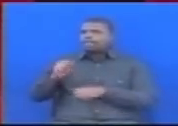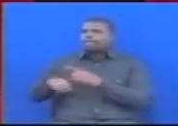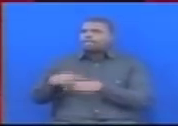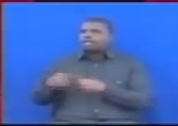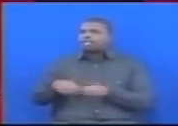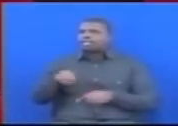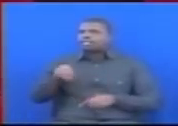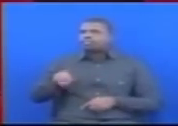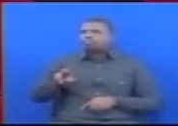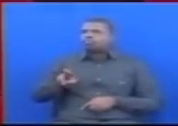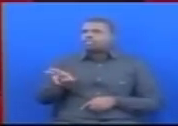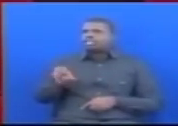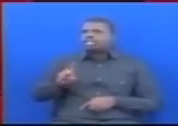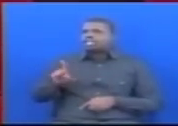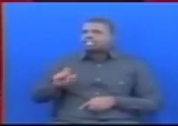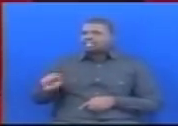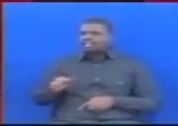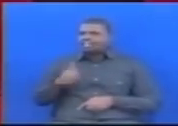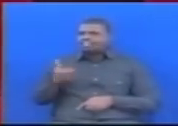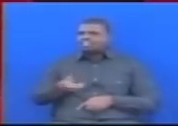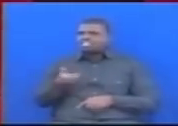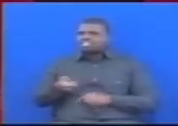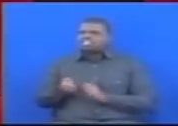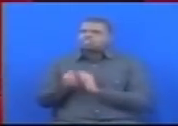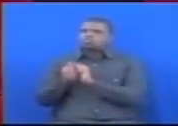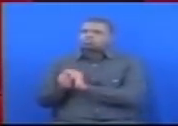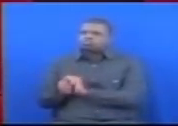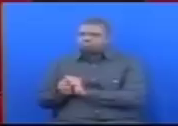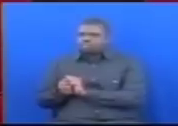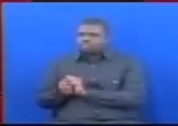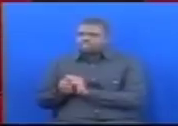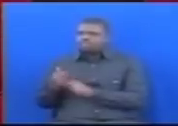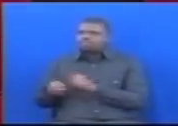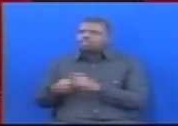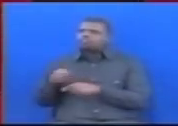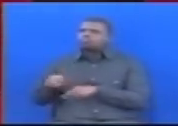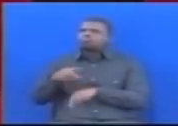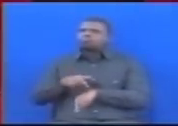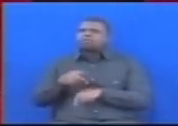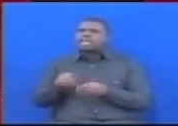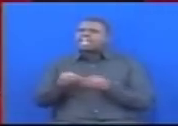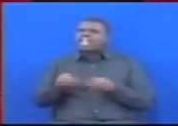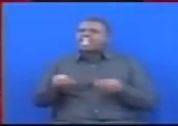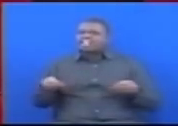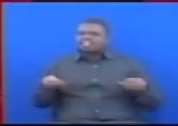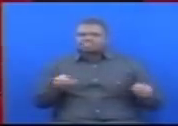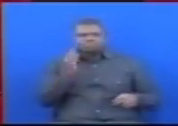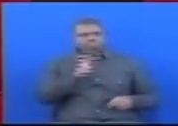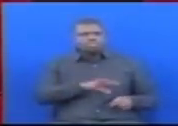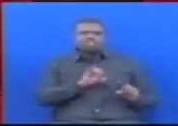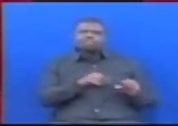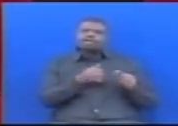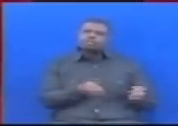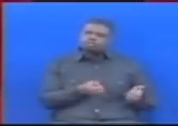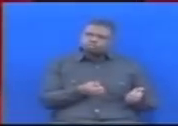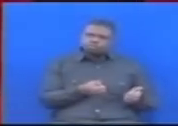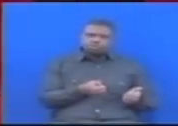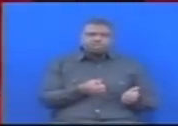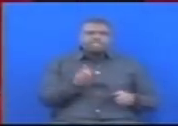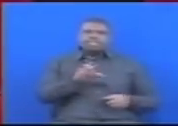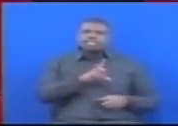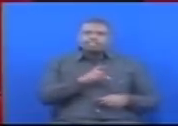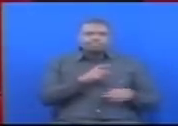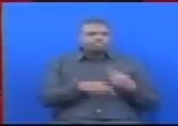Ni miongoni mwa vijiji kumi, lakini mradi huu umechukua muda mrefu sana bila kukamilika. Je, ni lini mradi